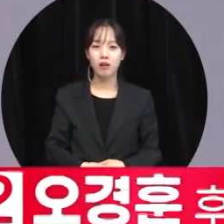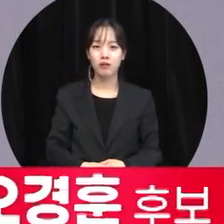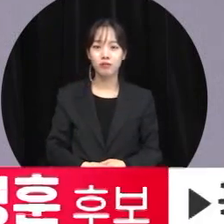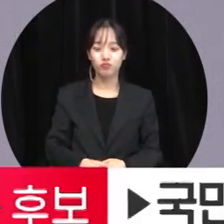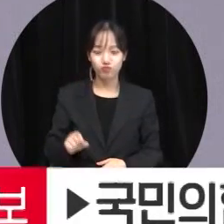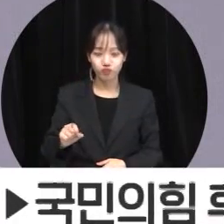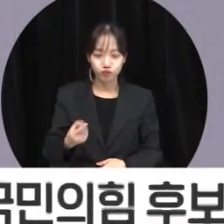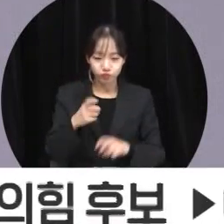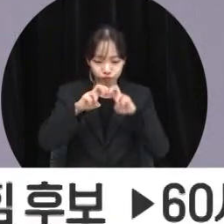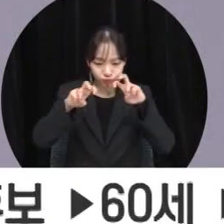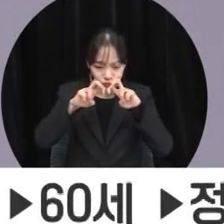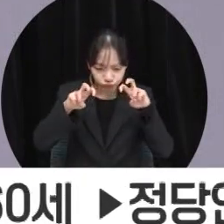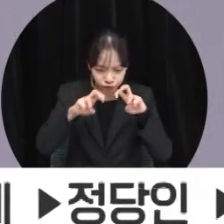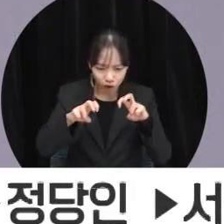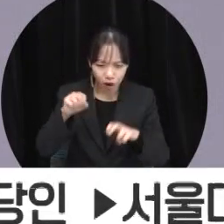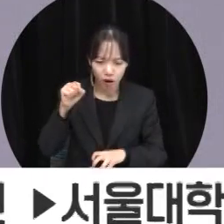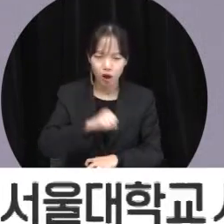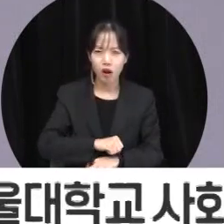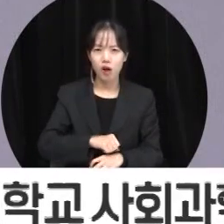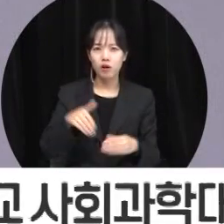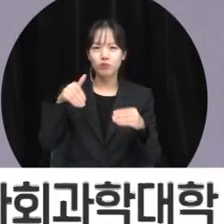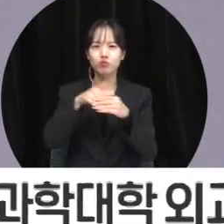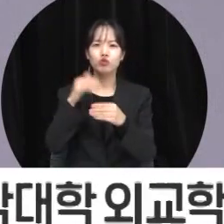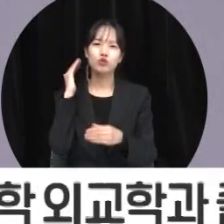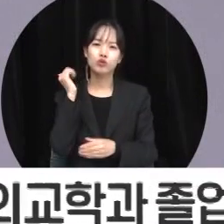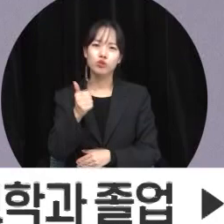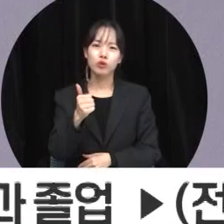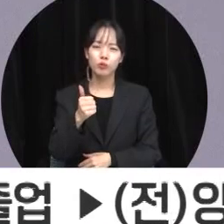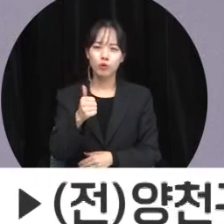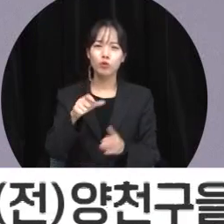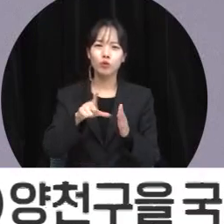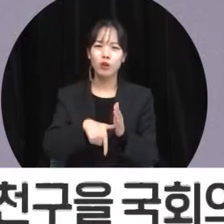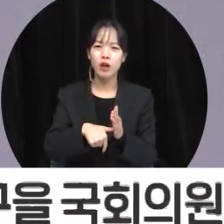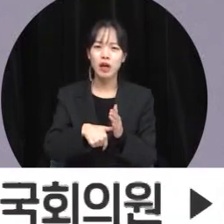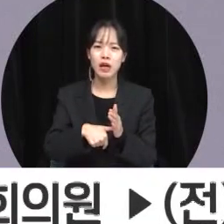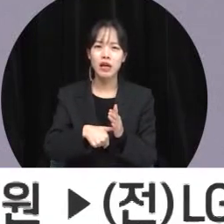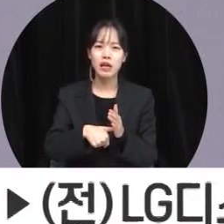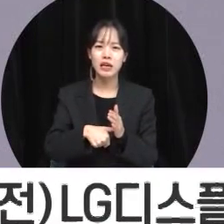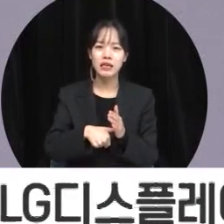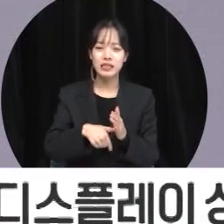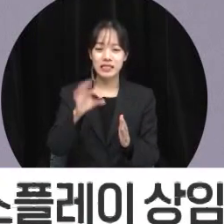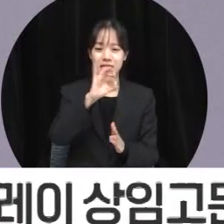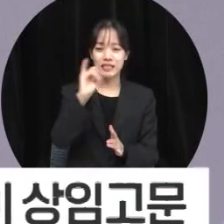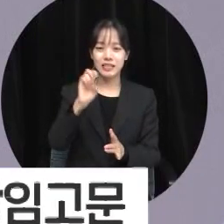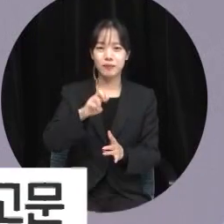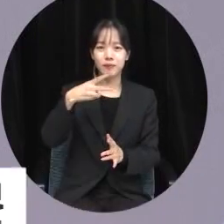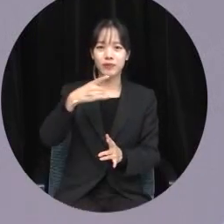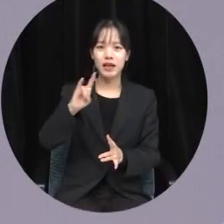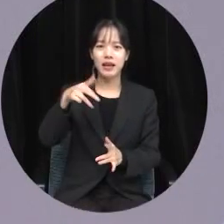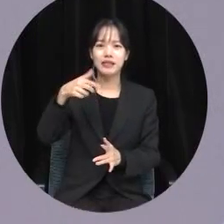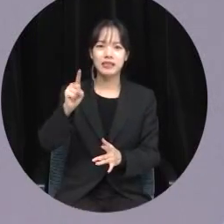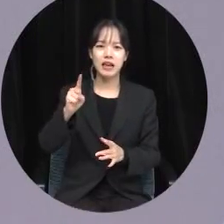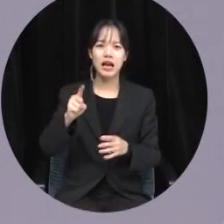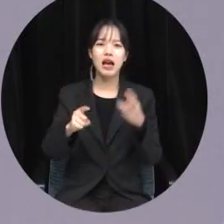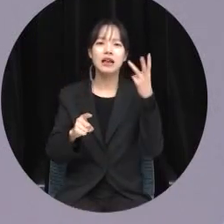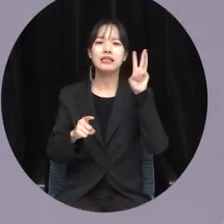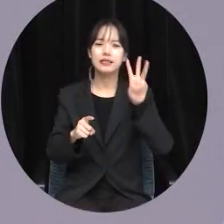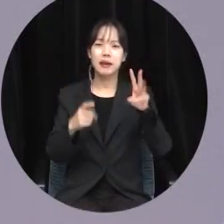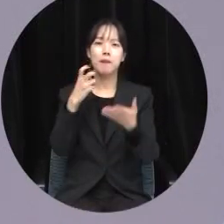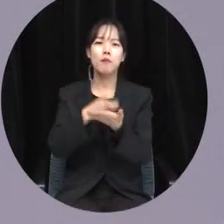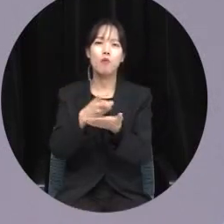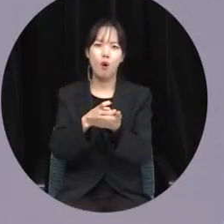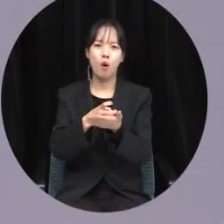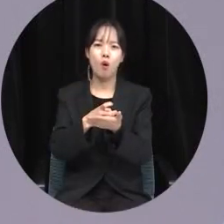당시 임대차 3법이 도입되고서 계약갱신 청구권이 도입됐습니다. 그러니까